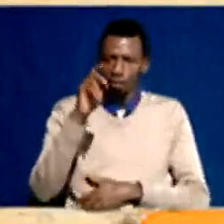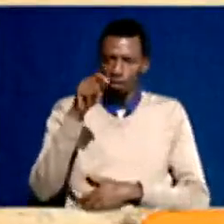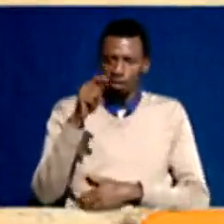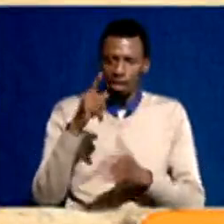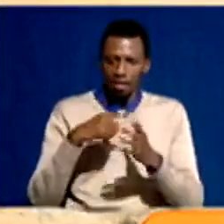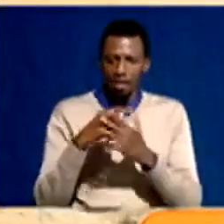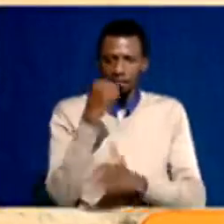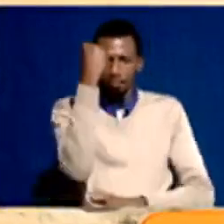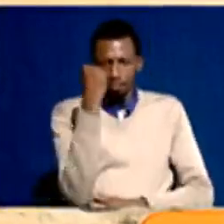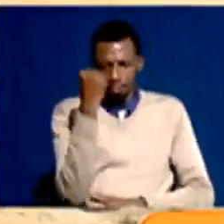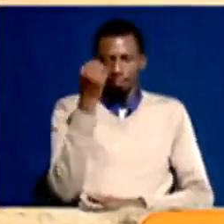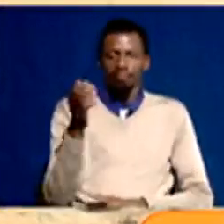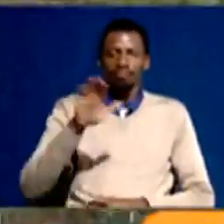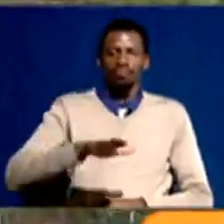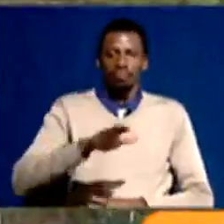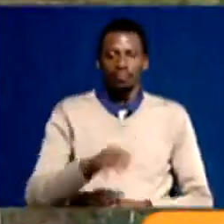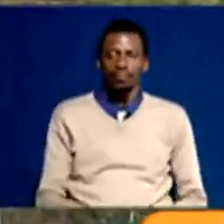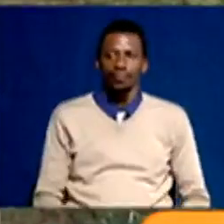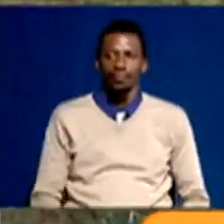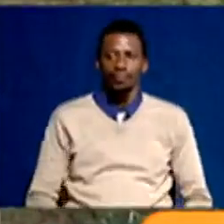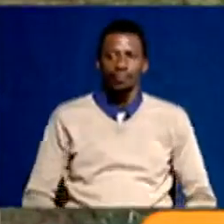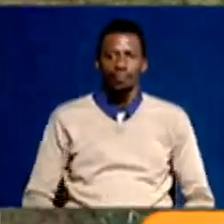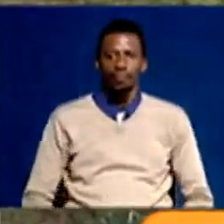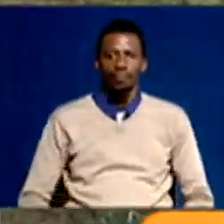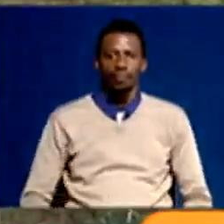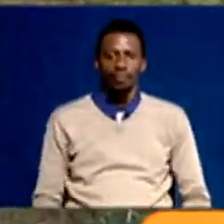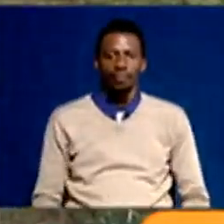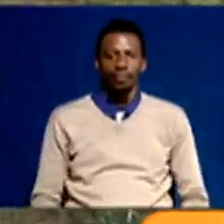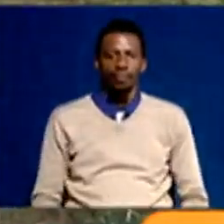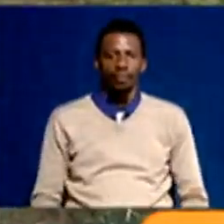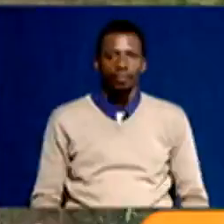Steve Shitera, runinga ya Citizen, Muindabi, eneo bunge la Naivasha, kaunti.